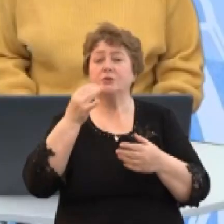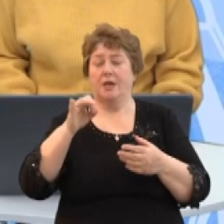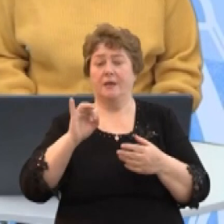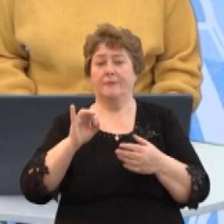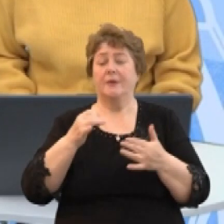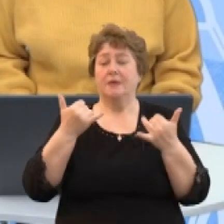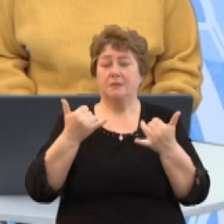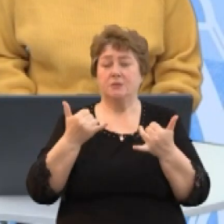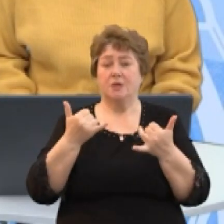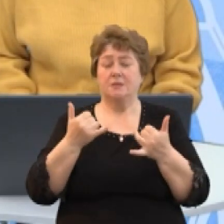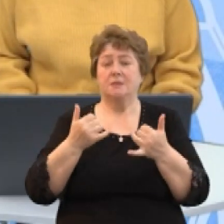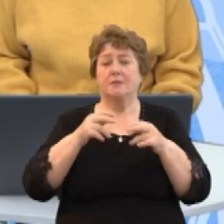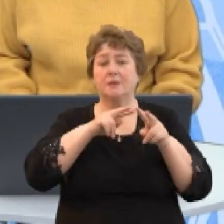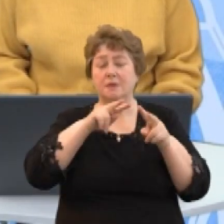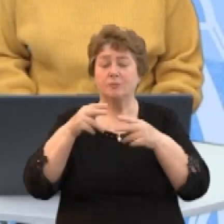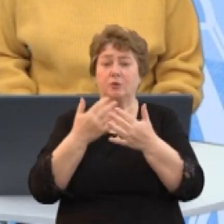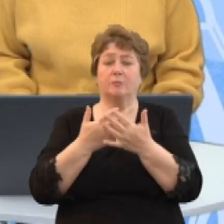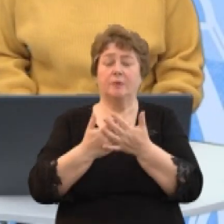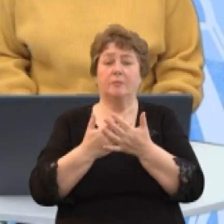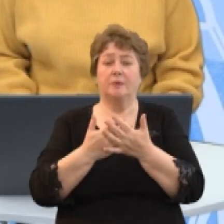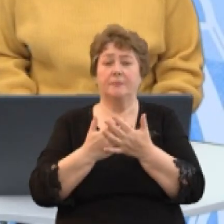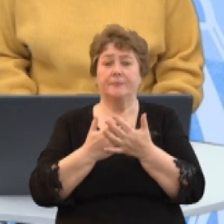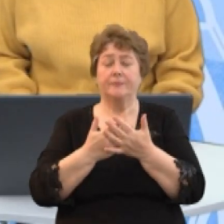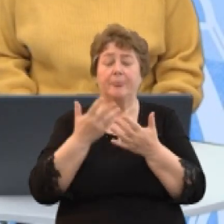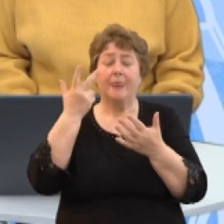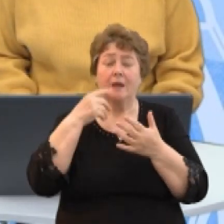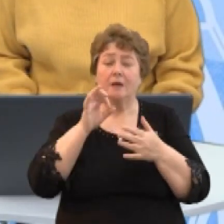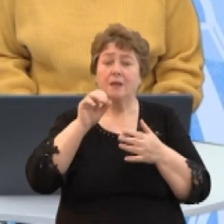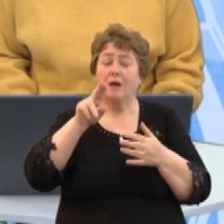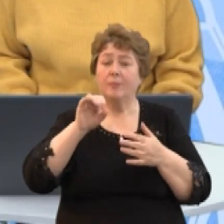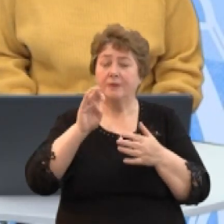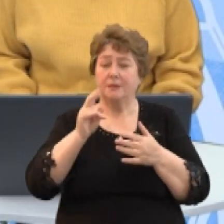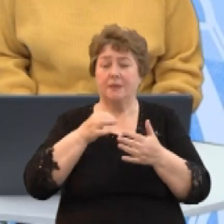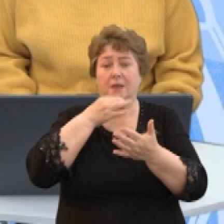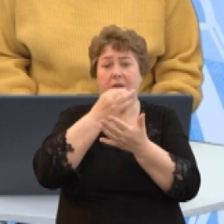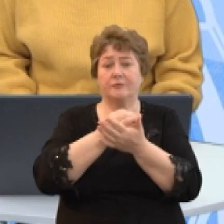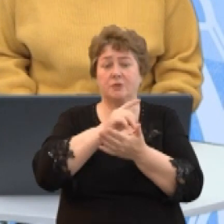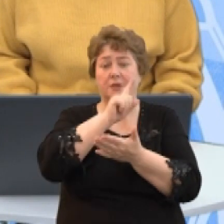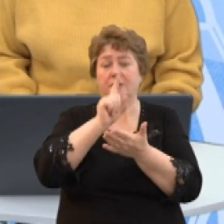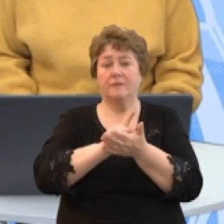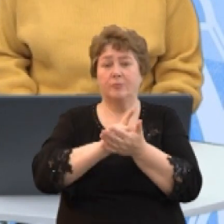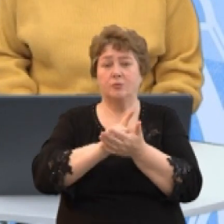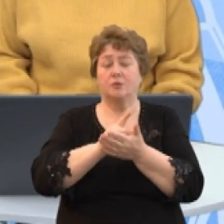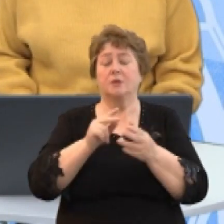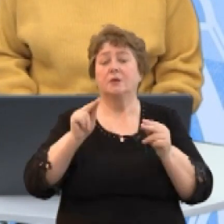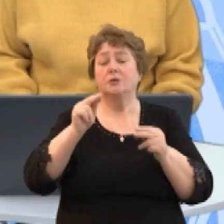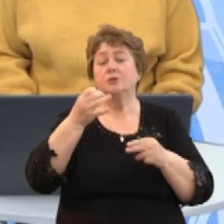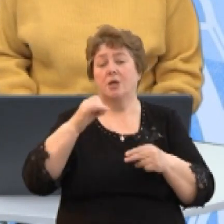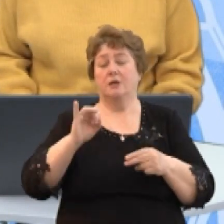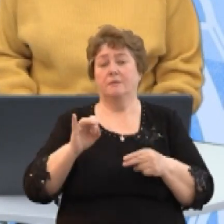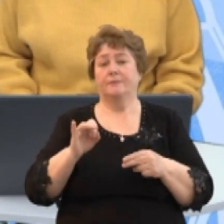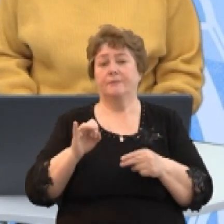теперь давайте рассмотрим пример когда определение отвечает на вопрос чей